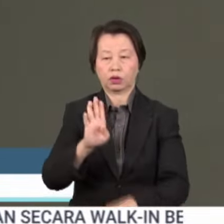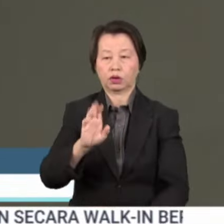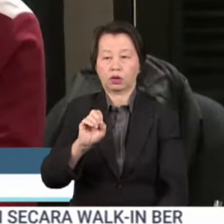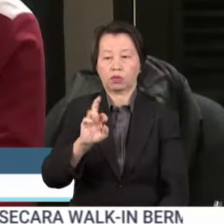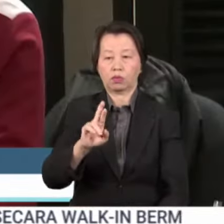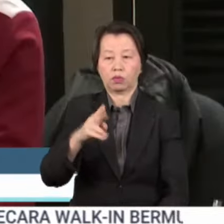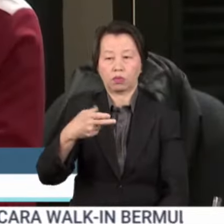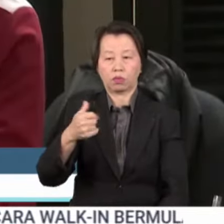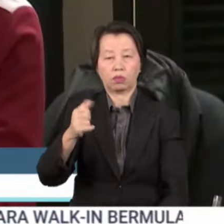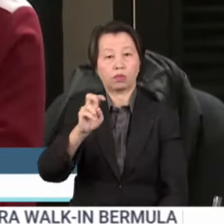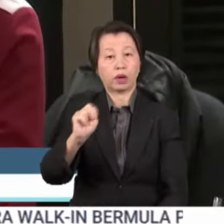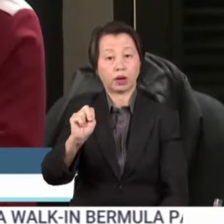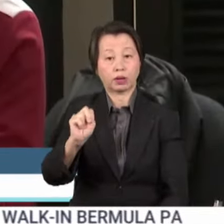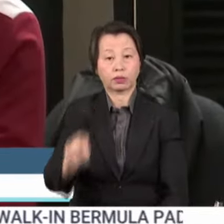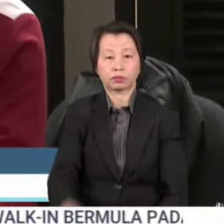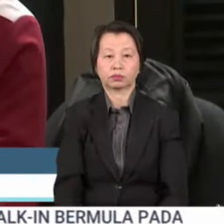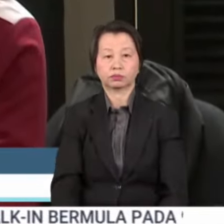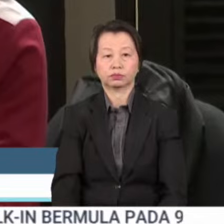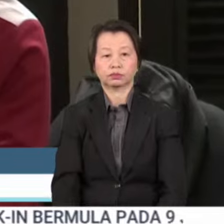Aman Shah.